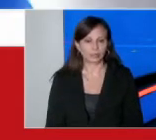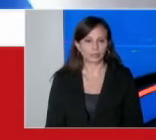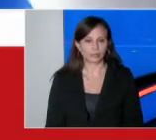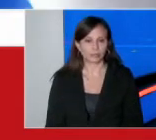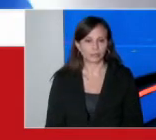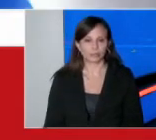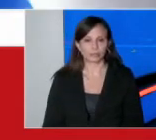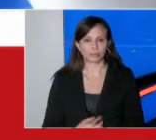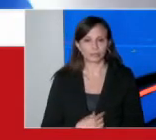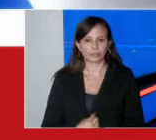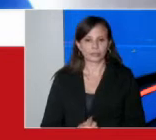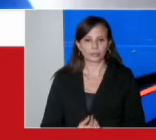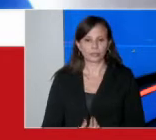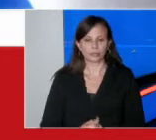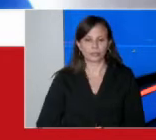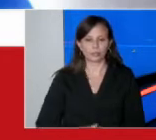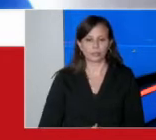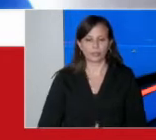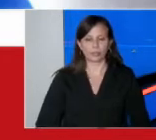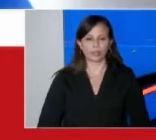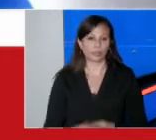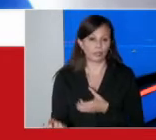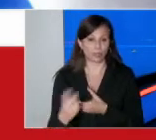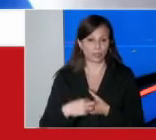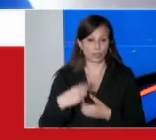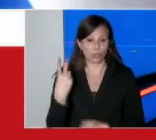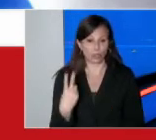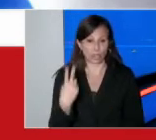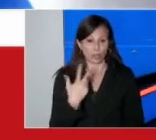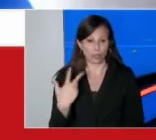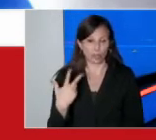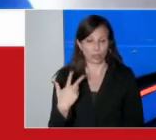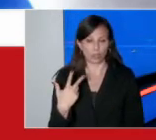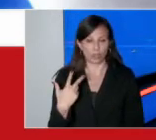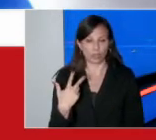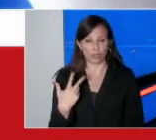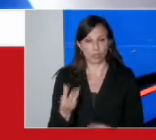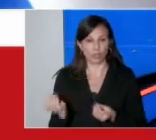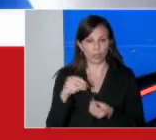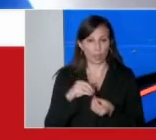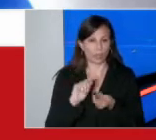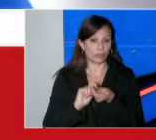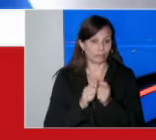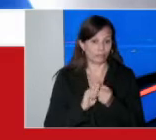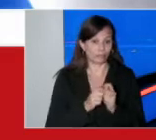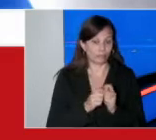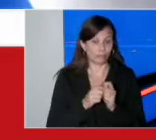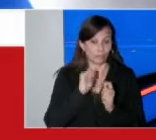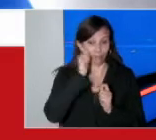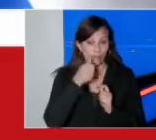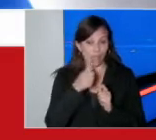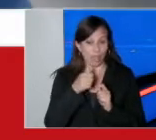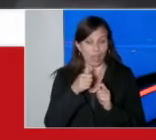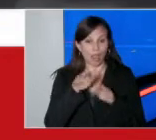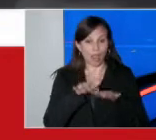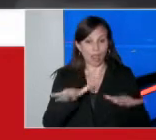כדי שלא יצטרפו לשניים, שלושה, כמה שיש כרגע, עוד מאות ומחר אלפים, וכל אחד מהם.